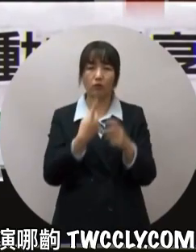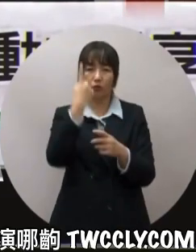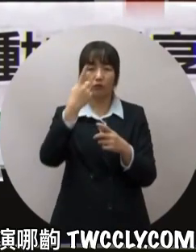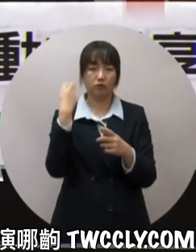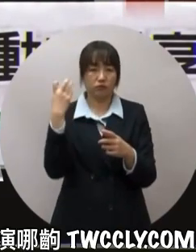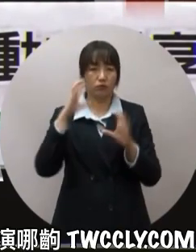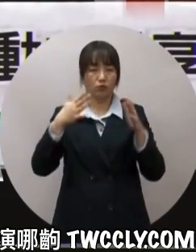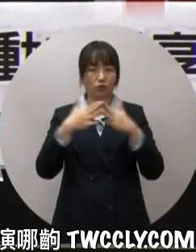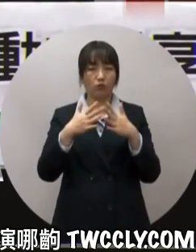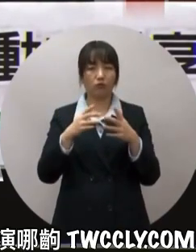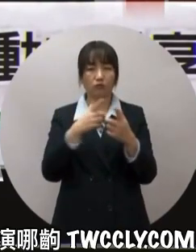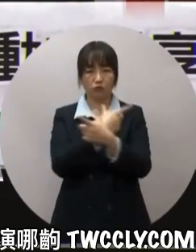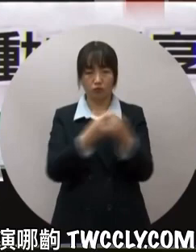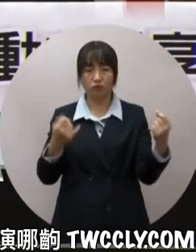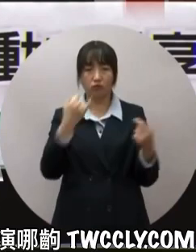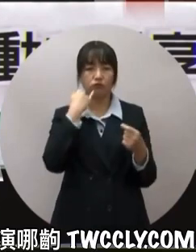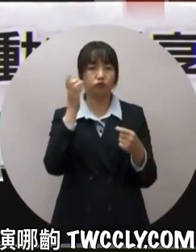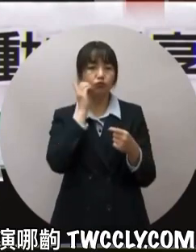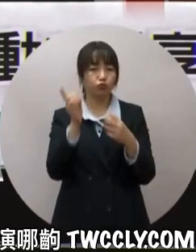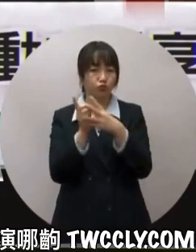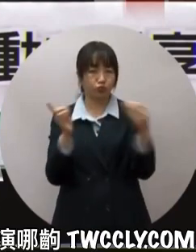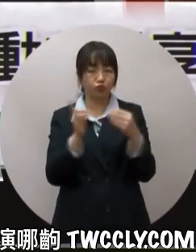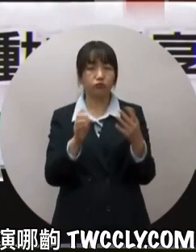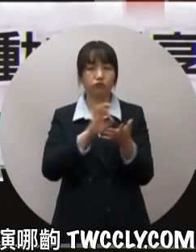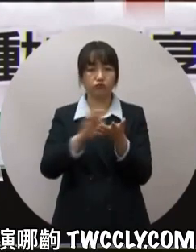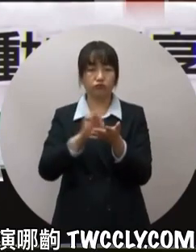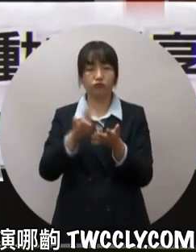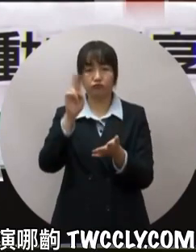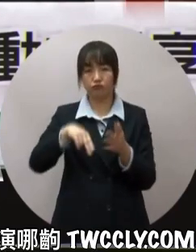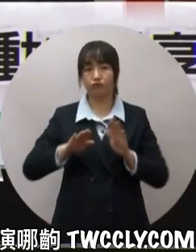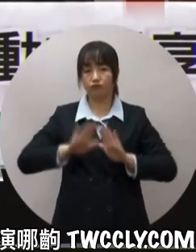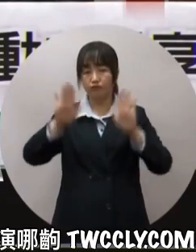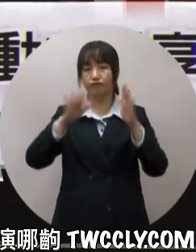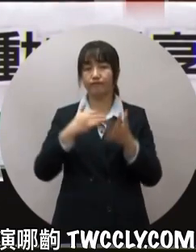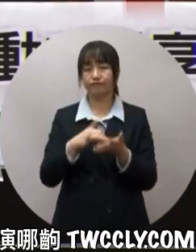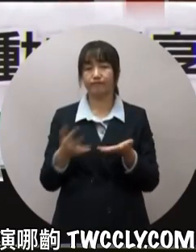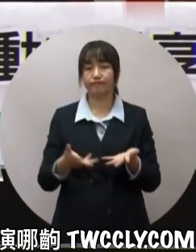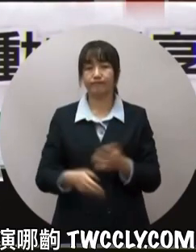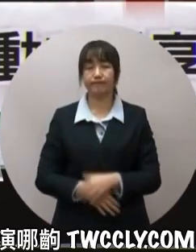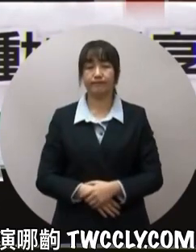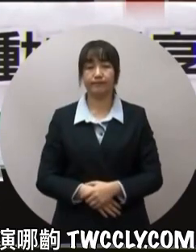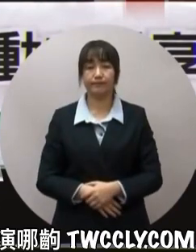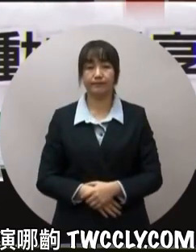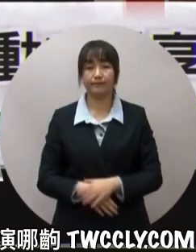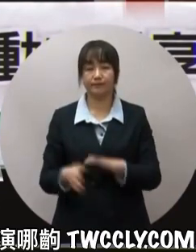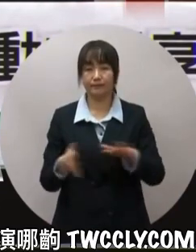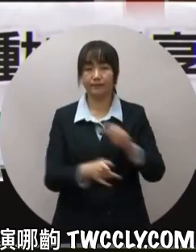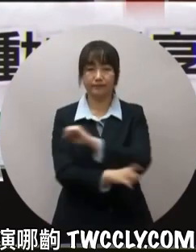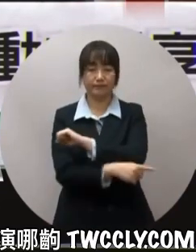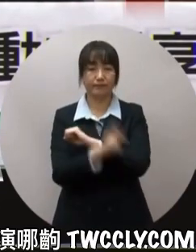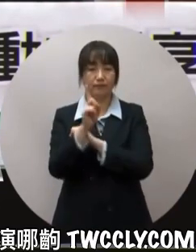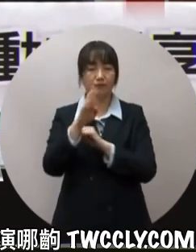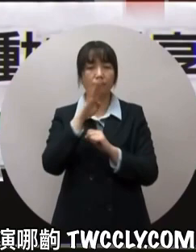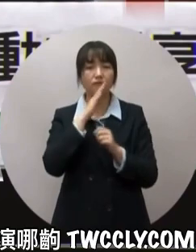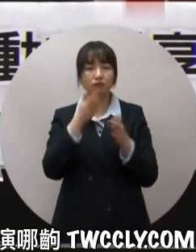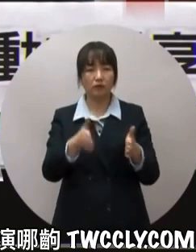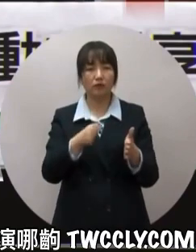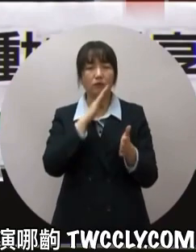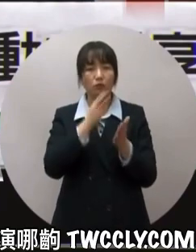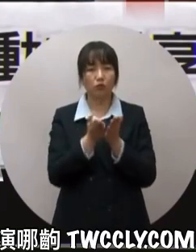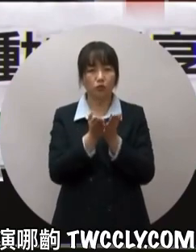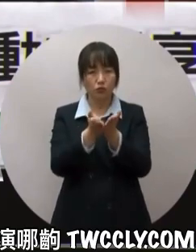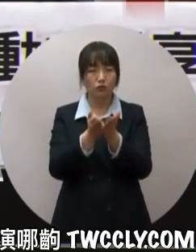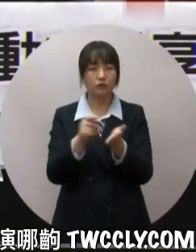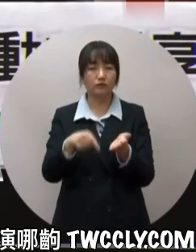國家全部的全面電子支付客運我覺得這是蠻進步的一件事情啦好那最後一個事情就是關於郵輪富航的一個